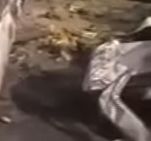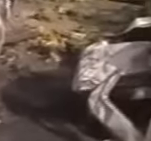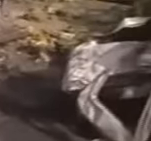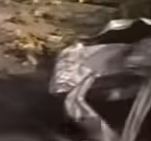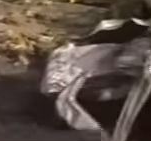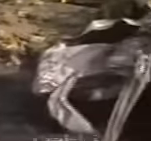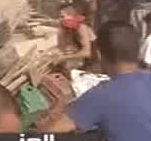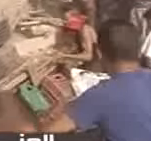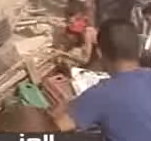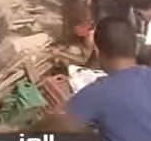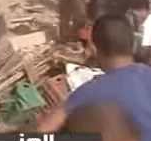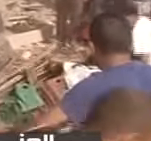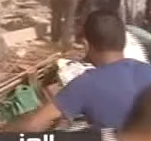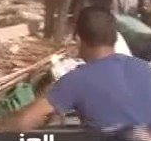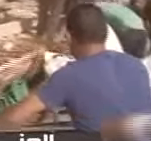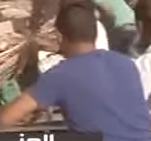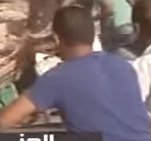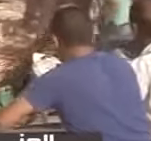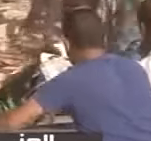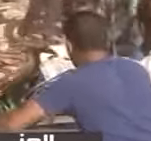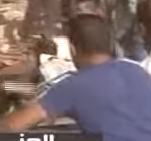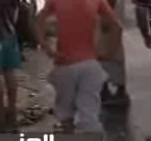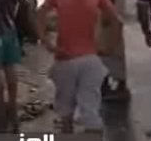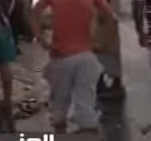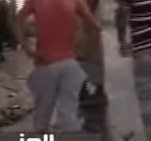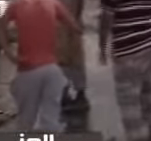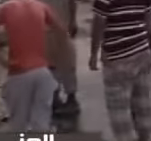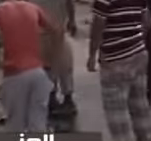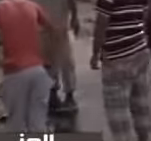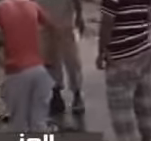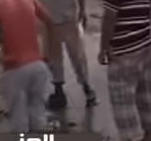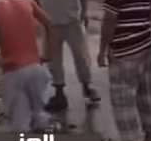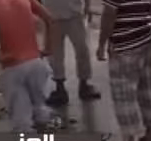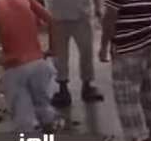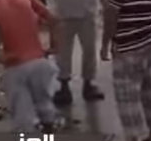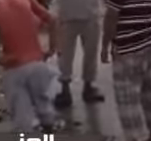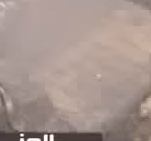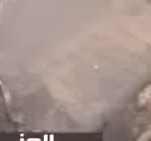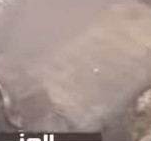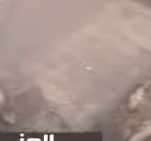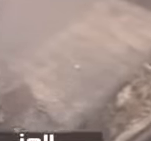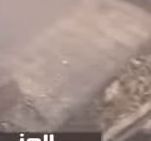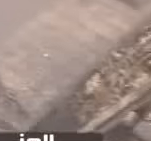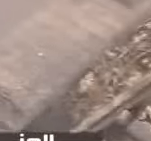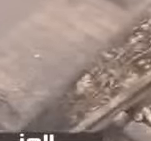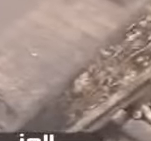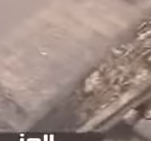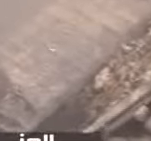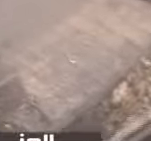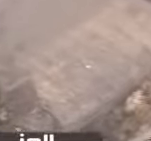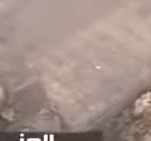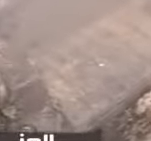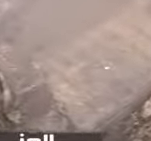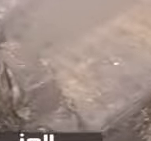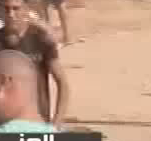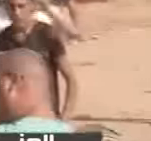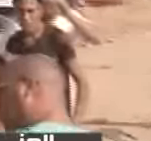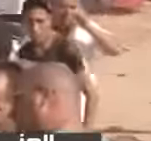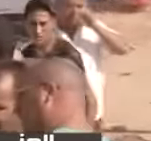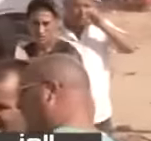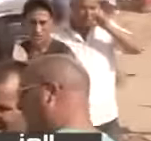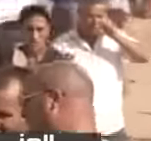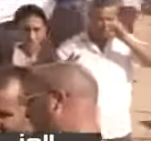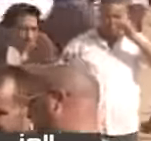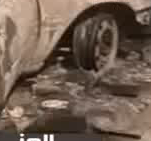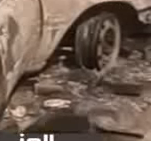عشرات القتلى والجرحى في حادث اصطدام شاحنة بحافلة وعدد من السيارات بعمادة حمودة من معتمدية فوسانة بالقصرين.